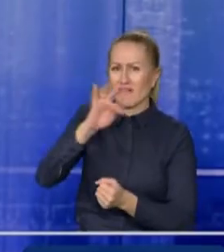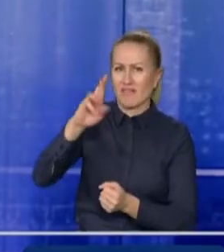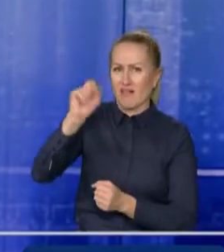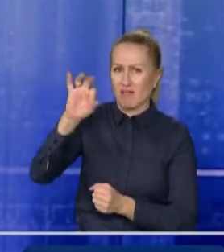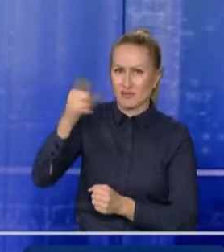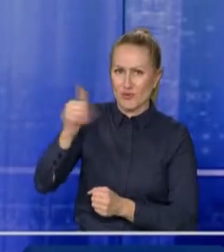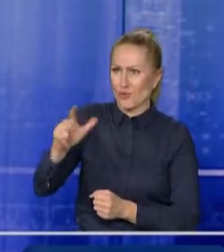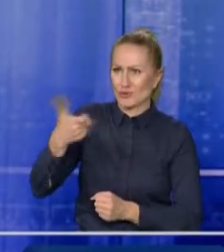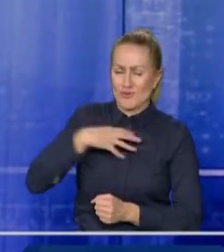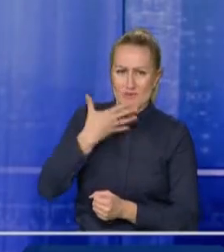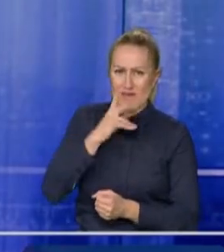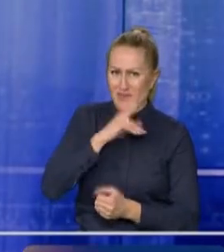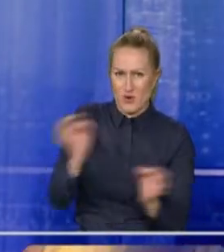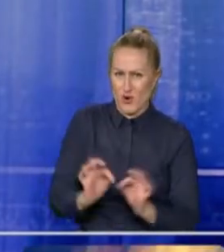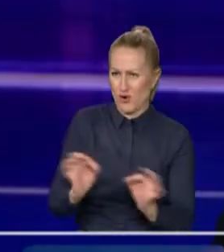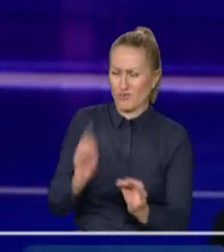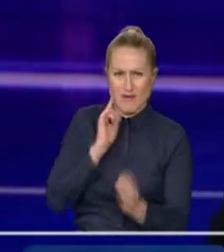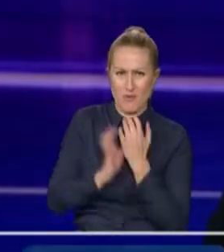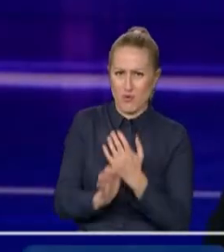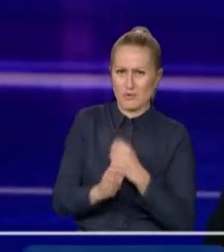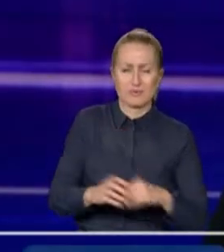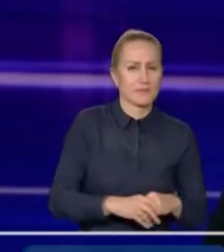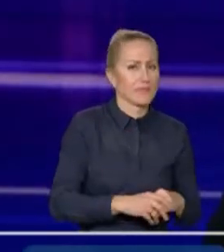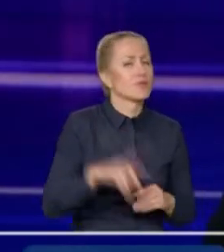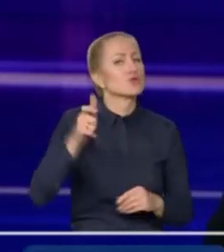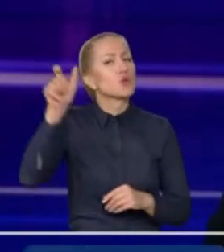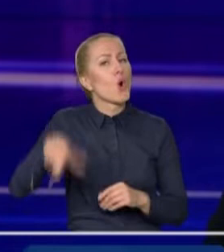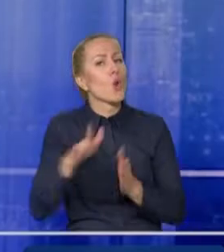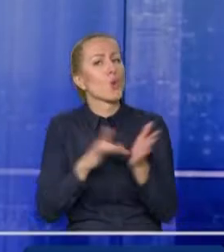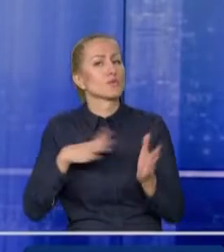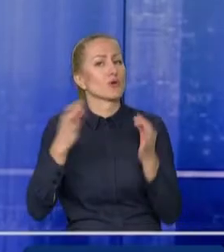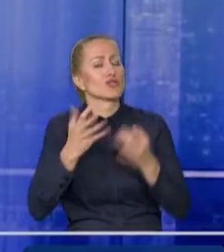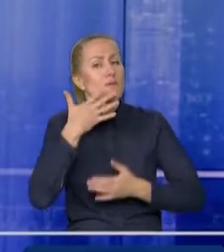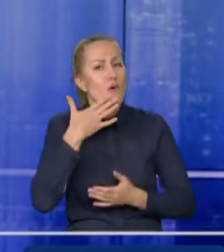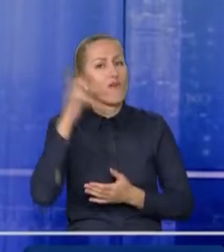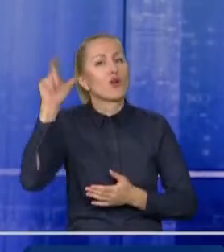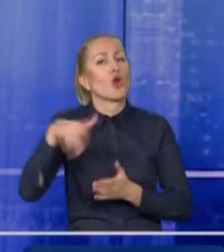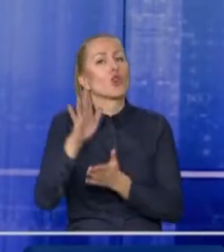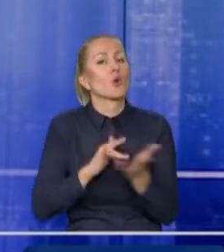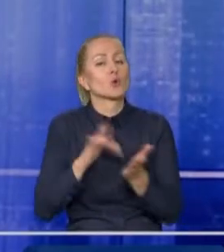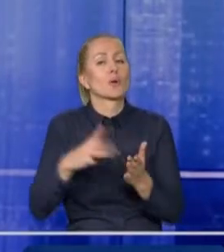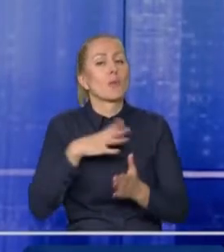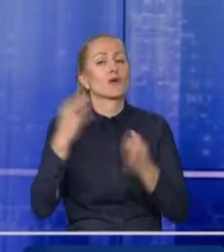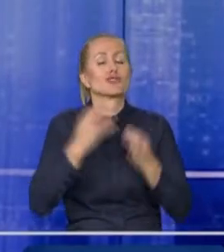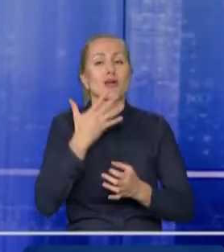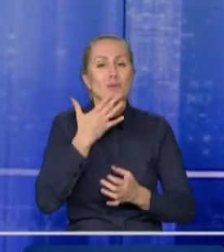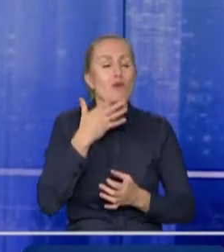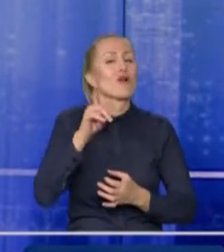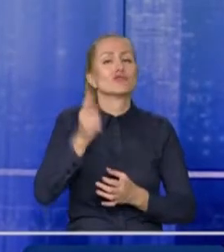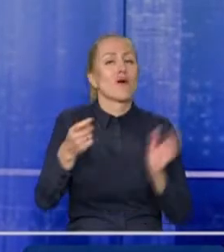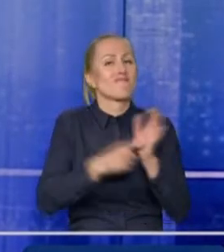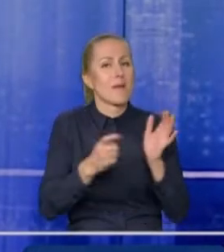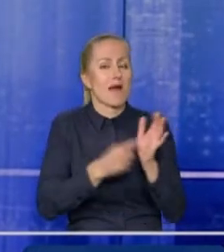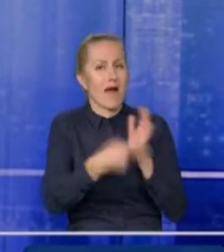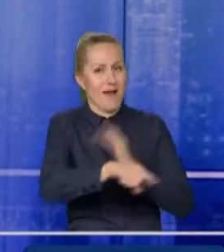prostu dramatycznie skandaliczne. Co powiedział Donald Tusk dzisiaj? Bardzo powiedział, że czego on wymaga tak naprawdę od